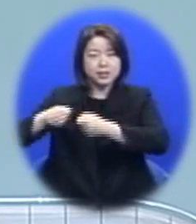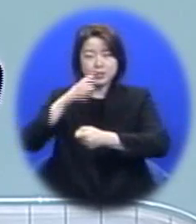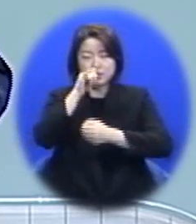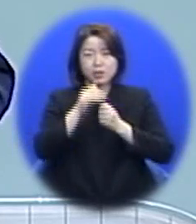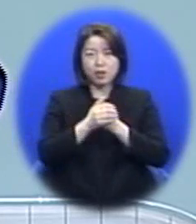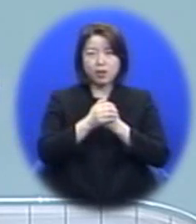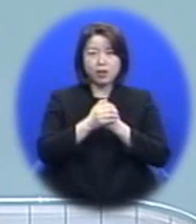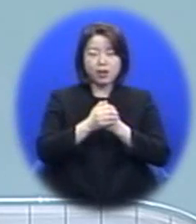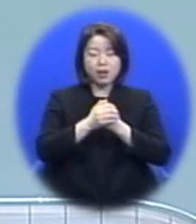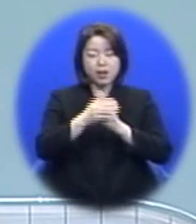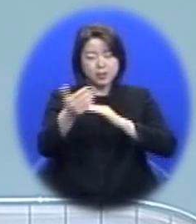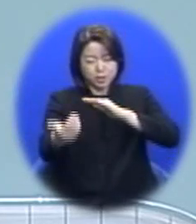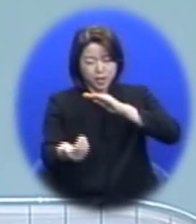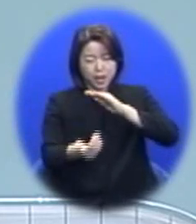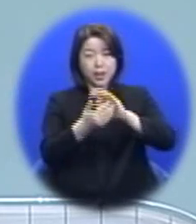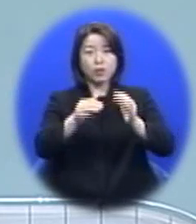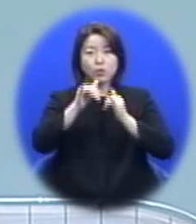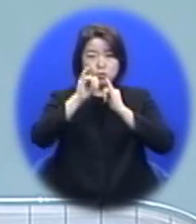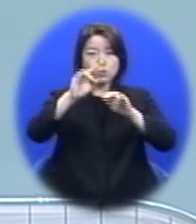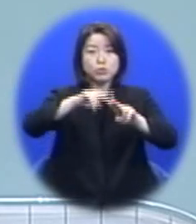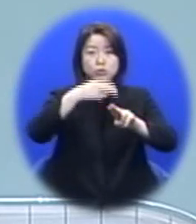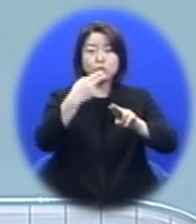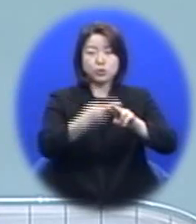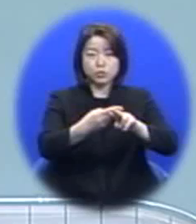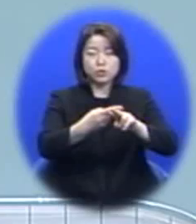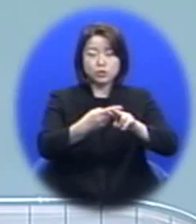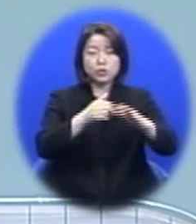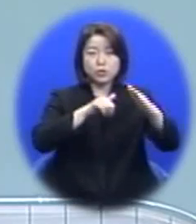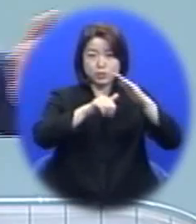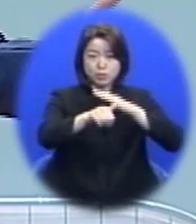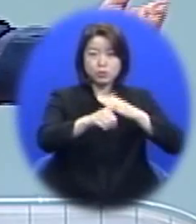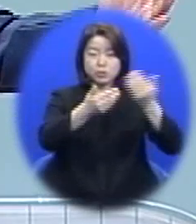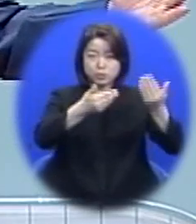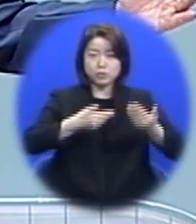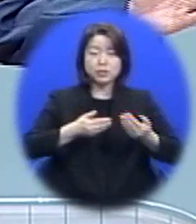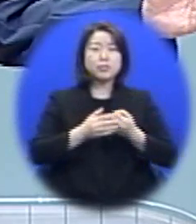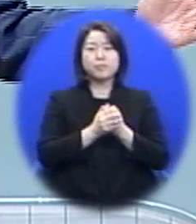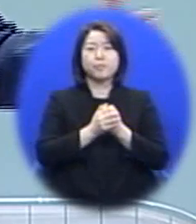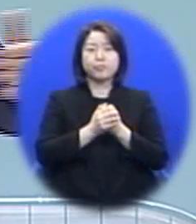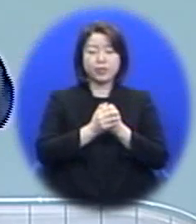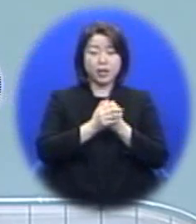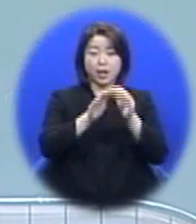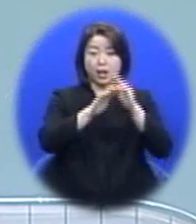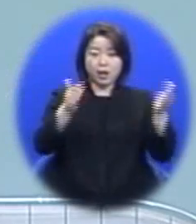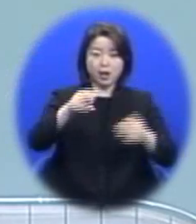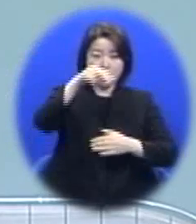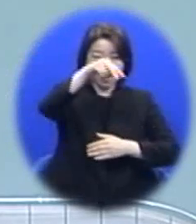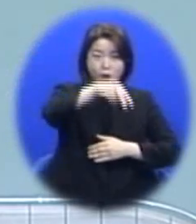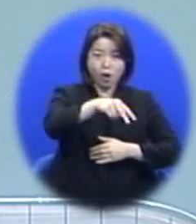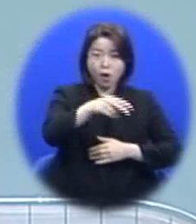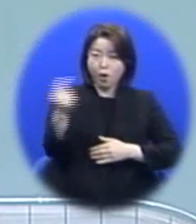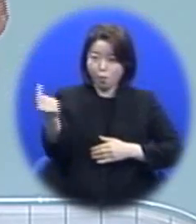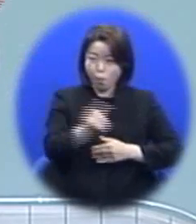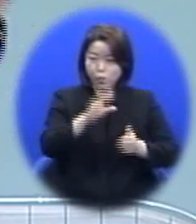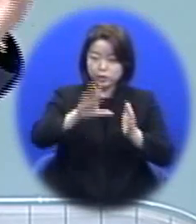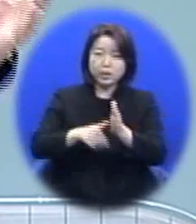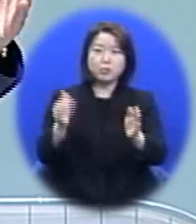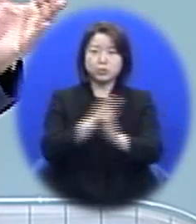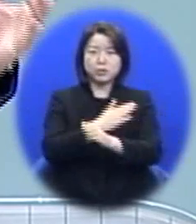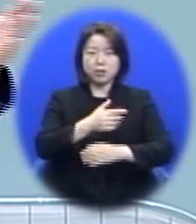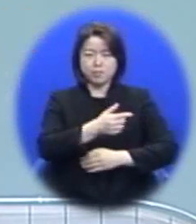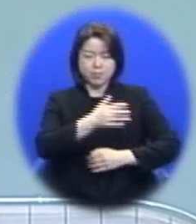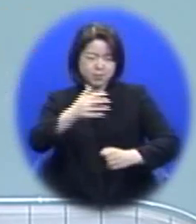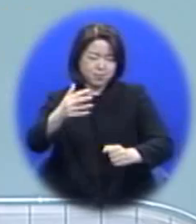최우수 선수상 이런 상을 받은 그런 선수는 정말 연단에 올라올 때부터 벌써